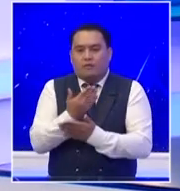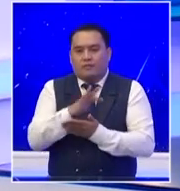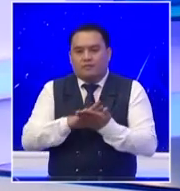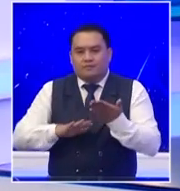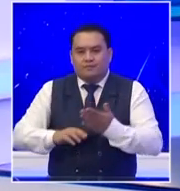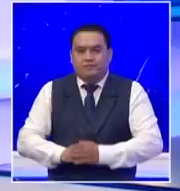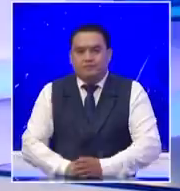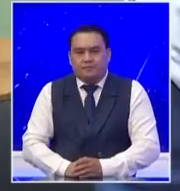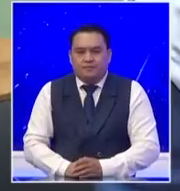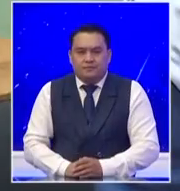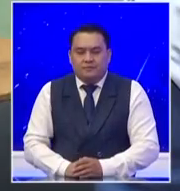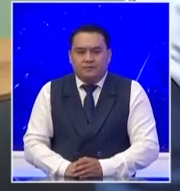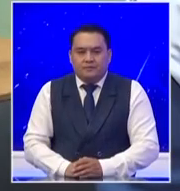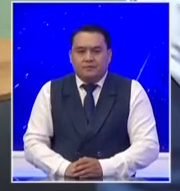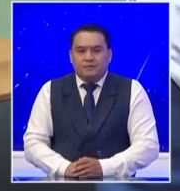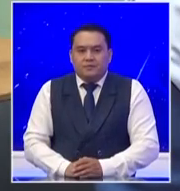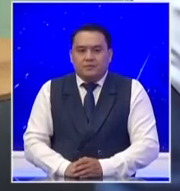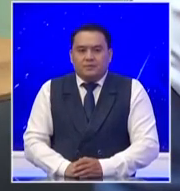сюжете.